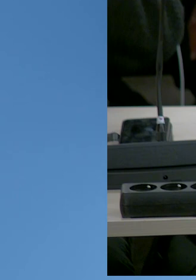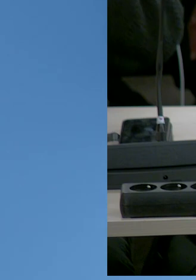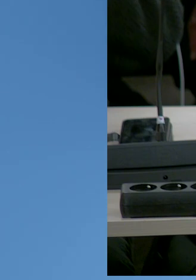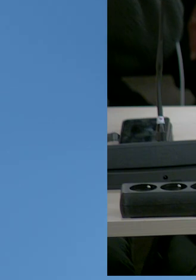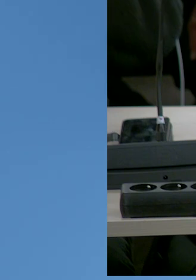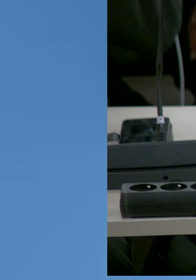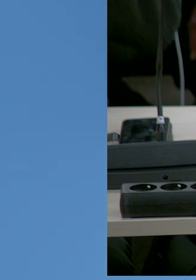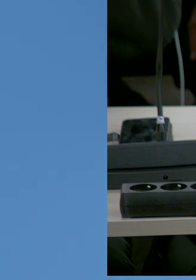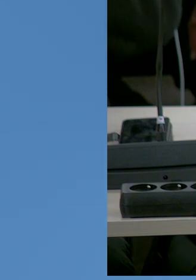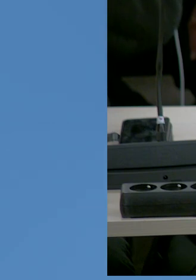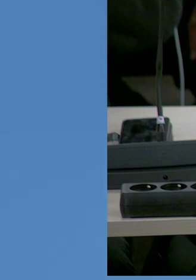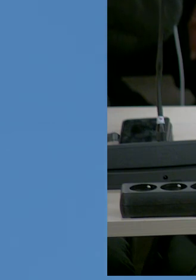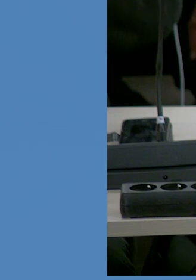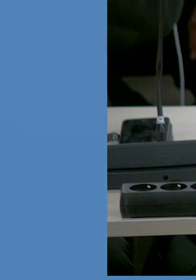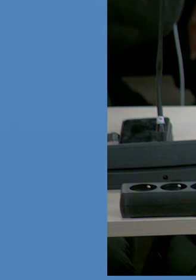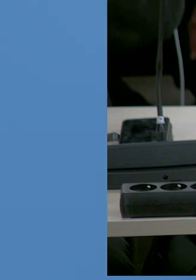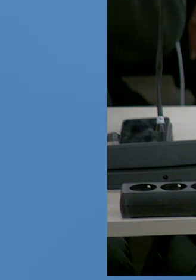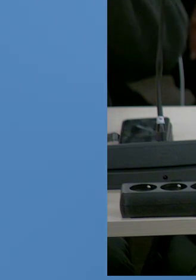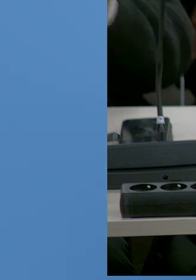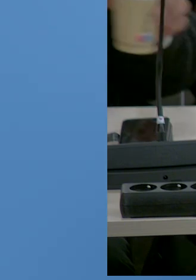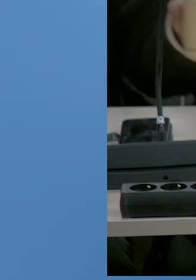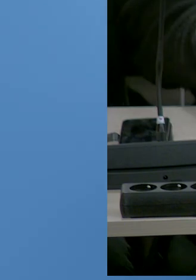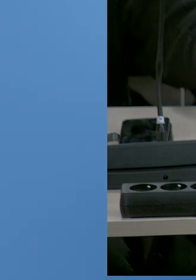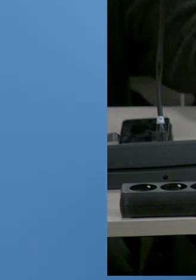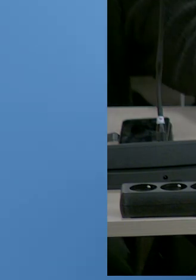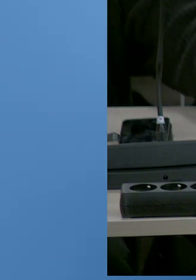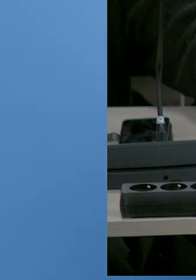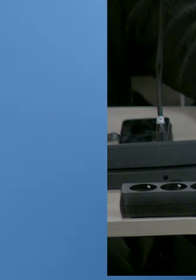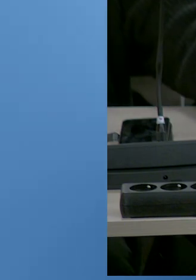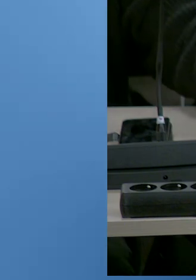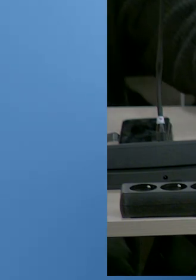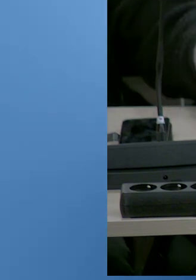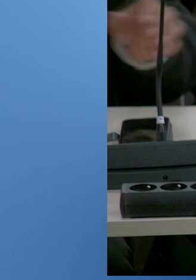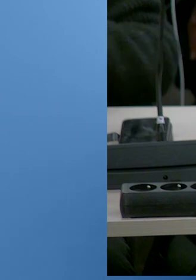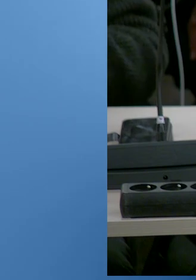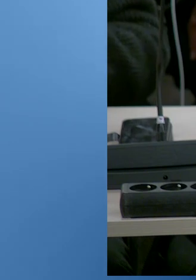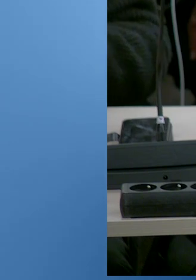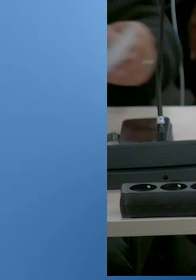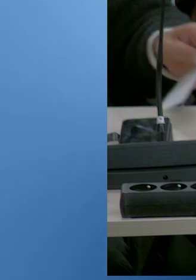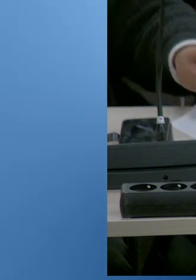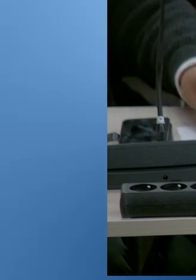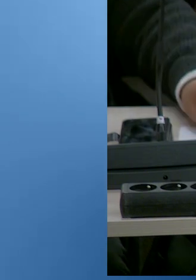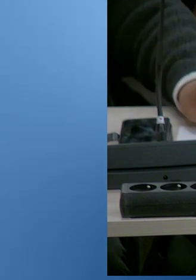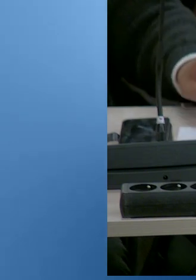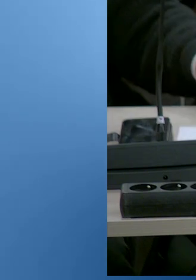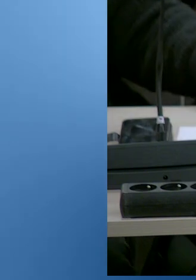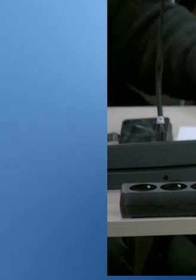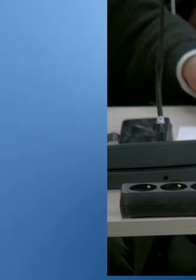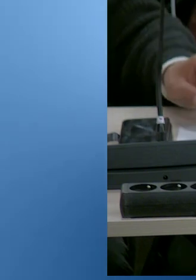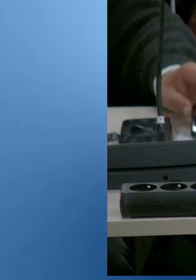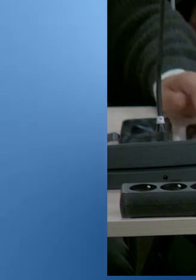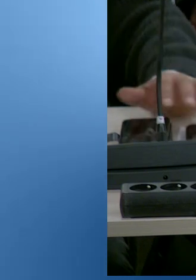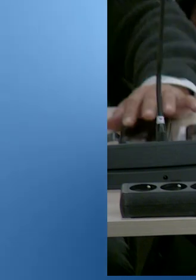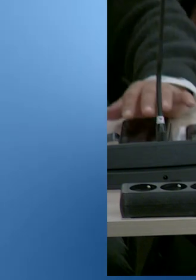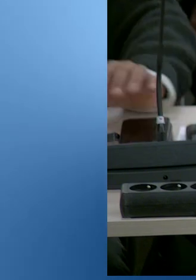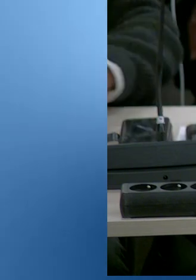fréquentation de encore de mémoire je me tromper à quelques dizaines près mais autour de 5700 spectateurs par an donc on